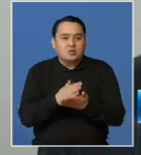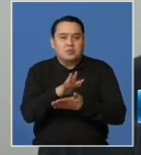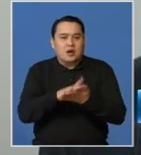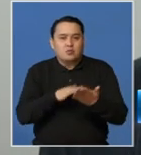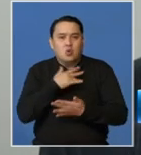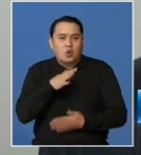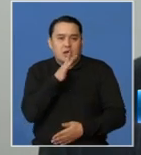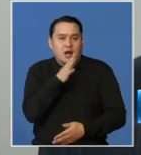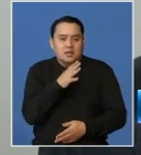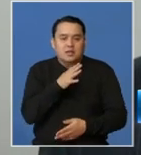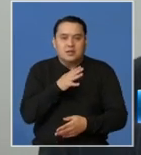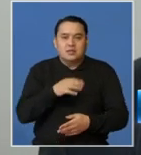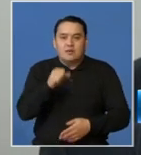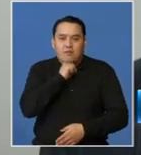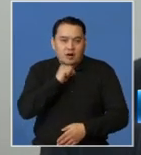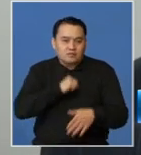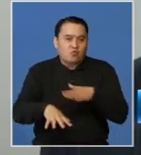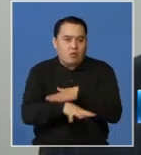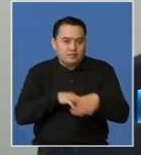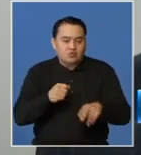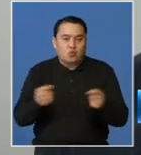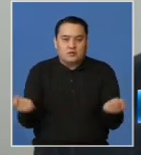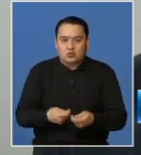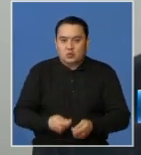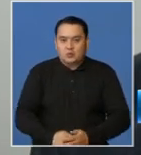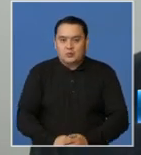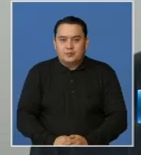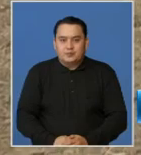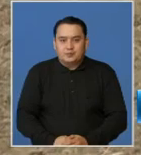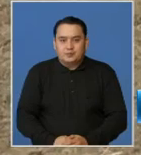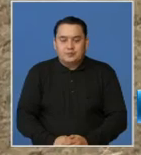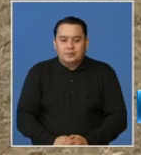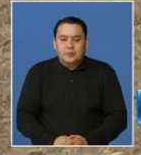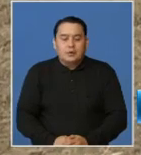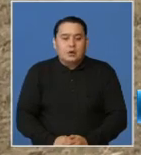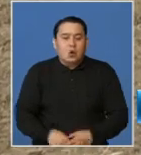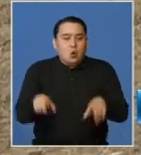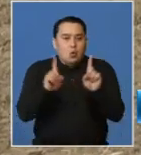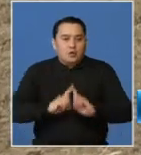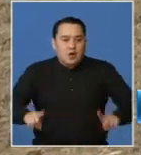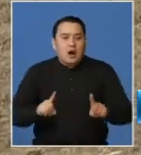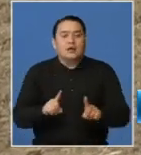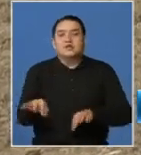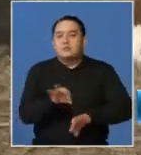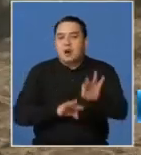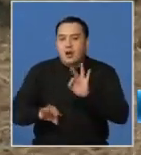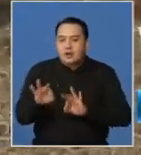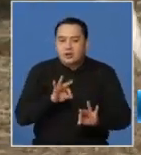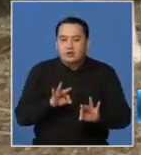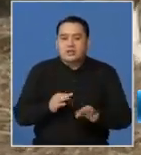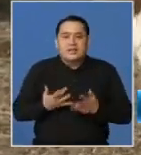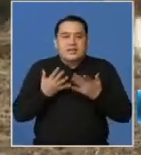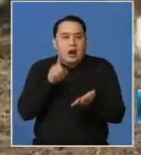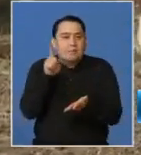протяжении многих лет не снижается показатель со скотокрадством. Еще одна уникальность проекта в том, что чипы не